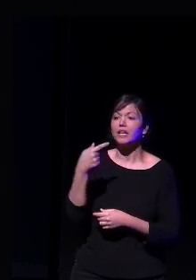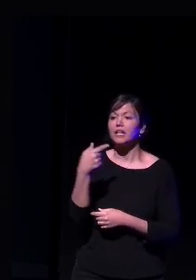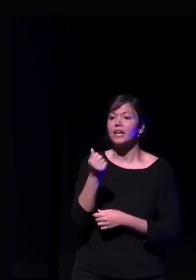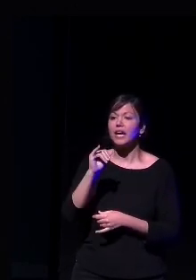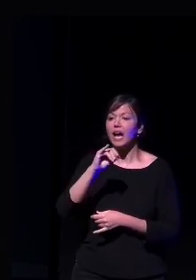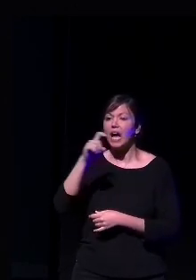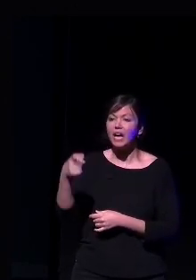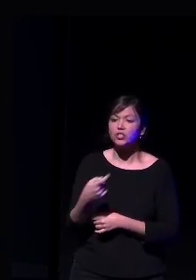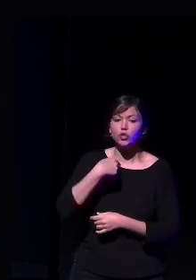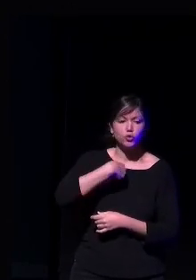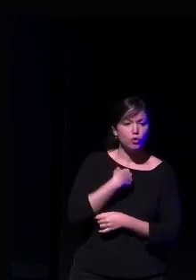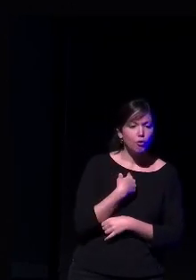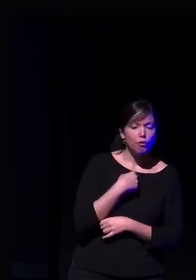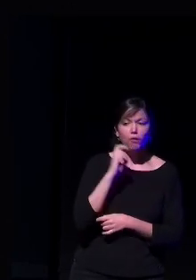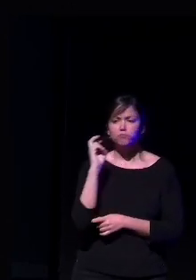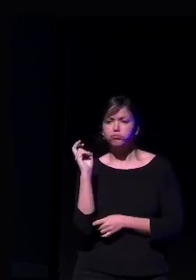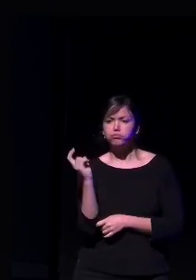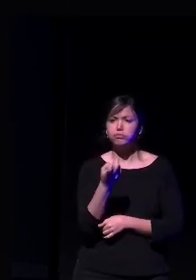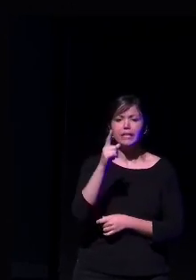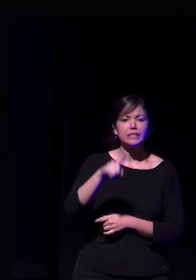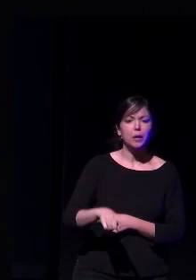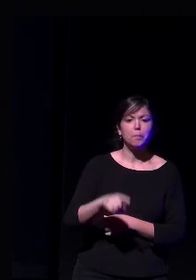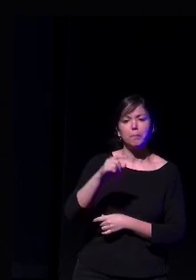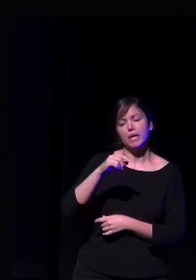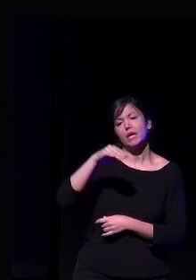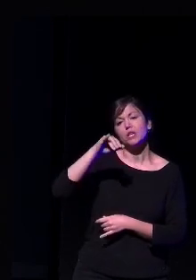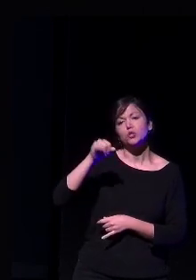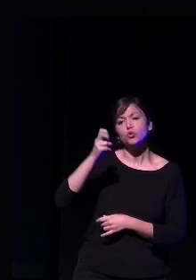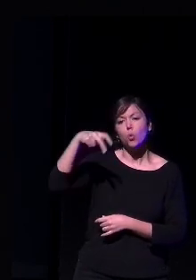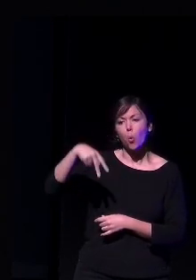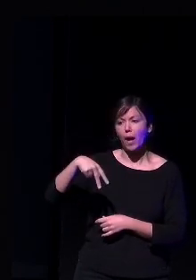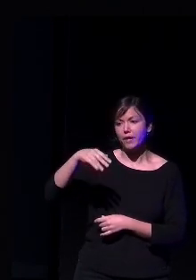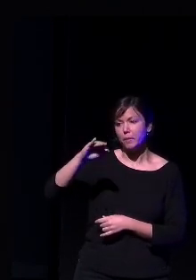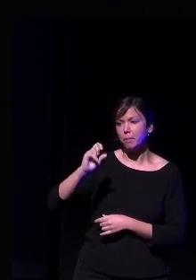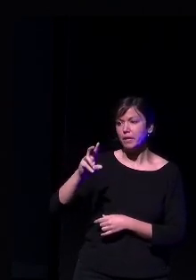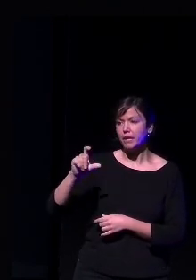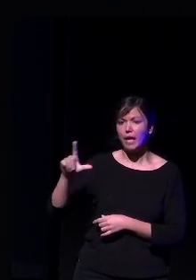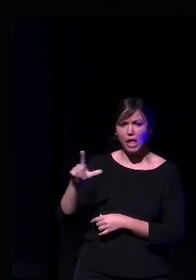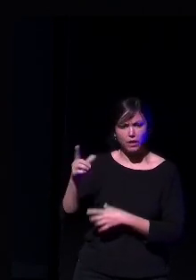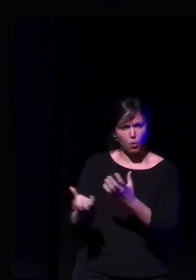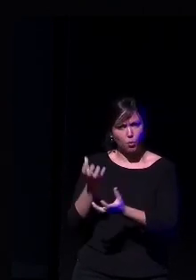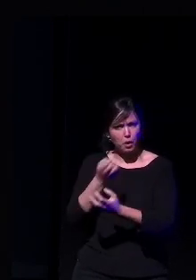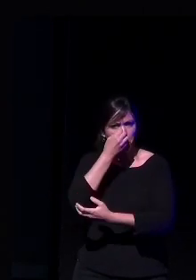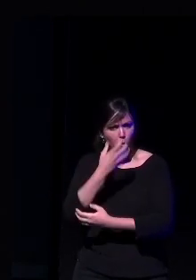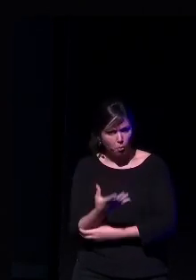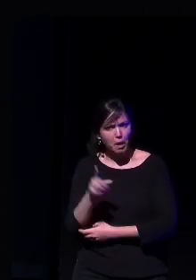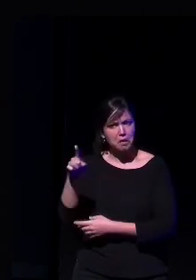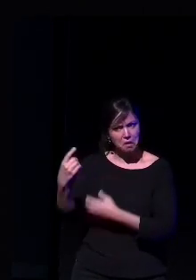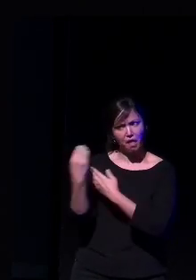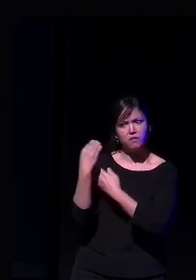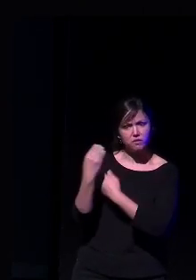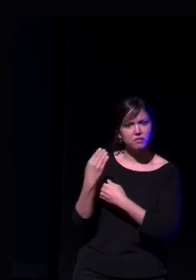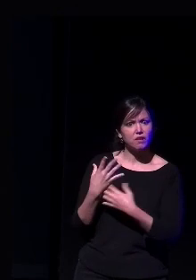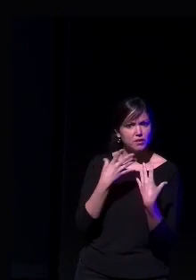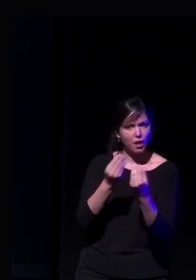Sabadí, jo i en Joan Piqué en Pau Descansi, que era un gran cuiner i una persona que a mi em va ensenyar molt.